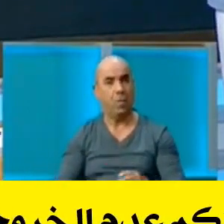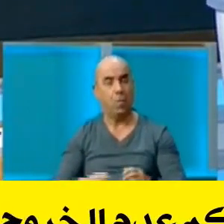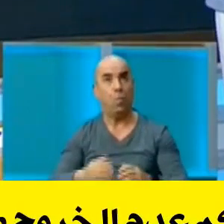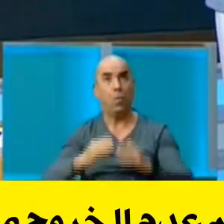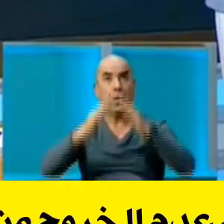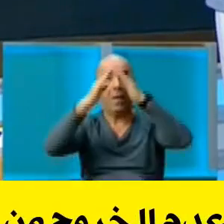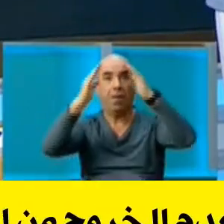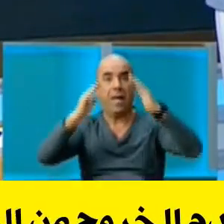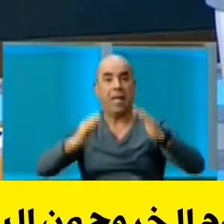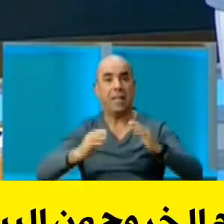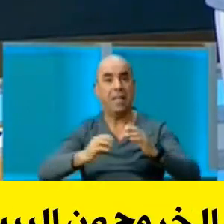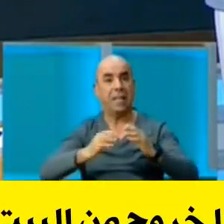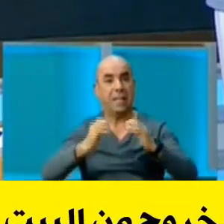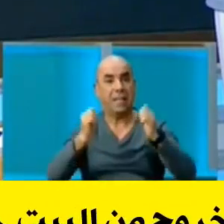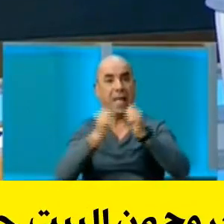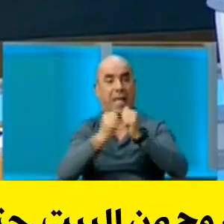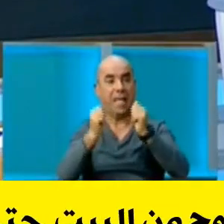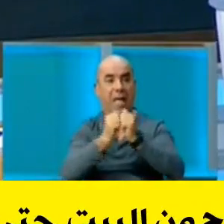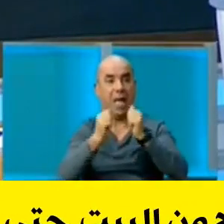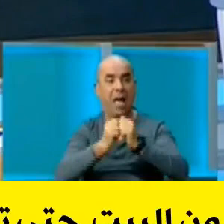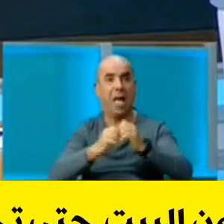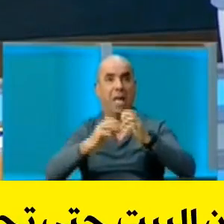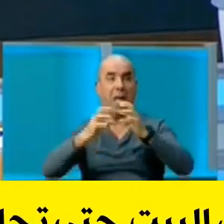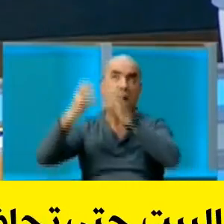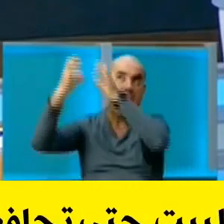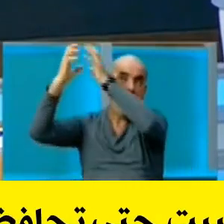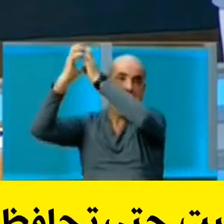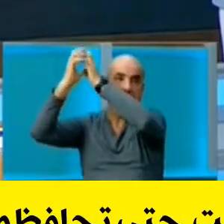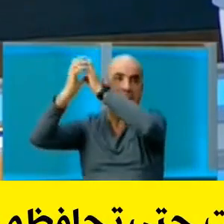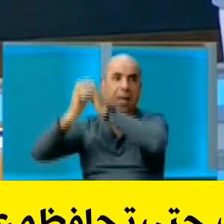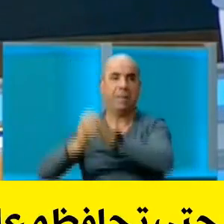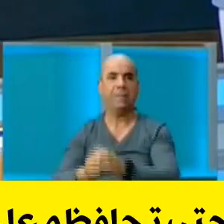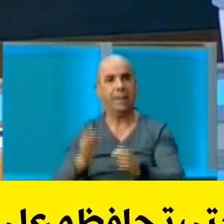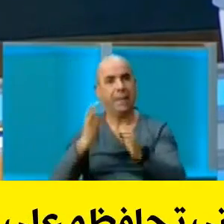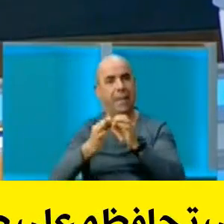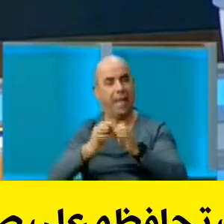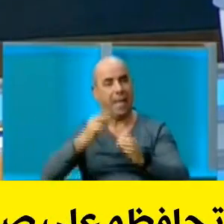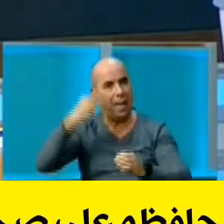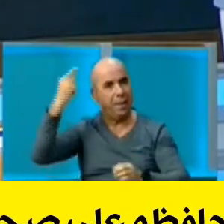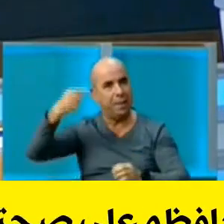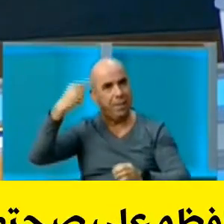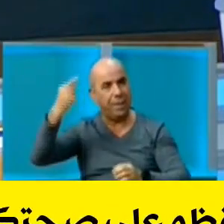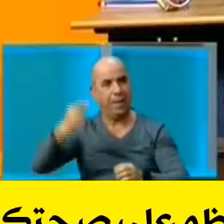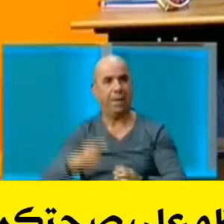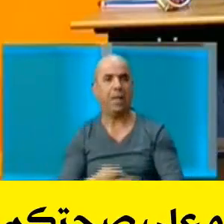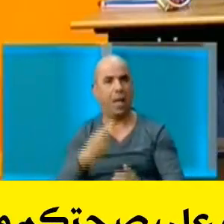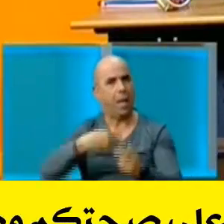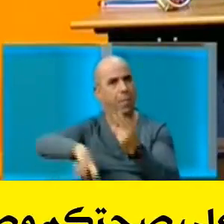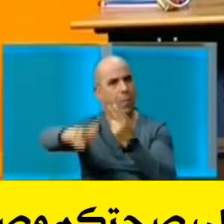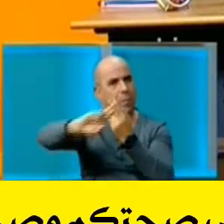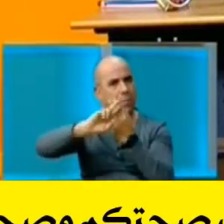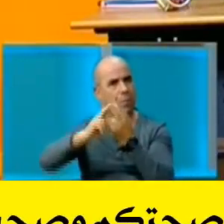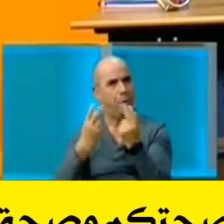القمر. موفقون، دقيقة للتفكير إن شاء الله،